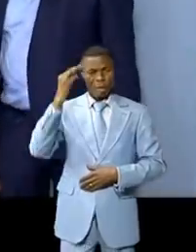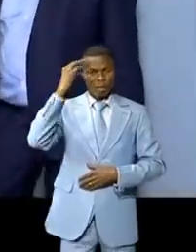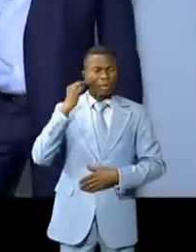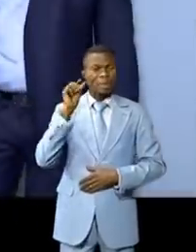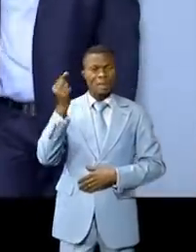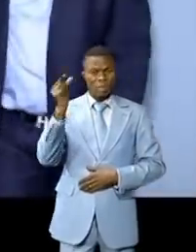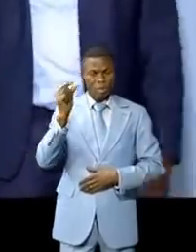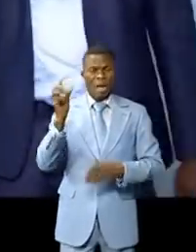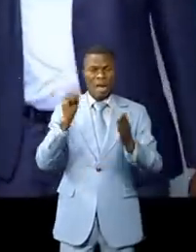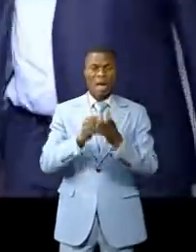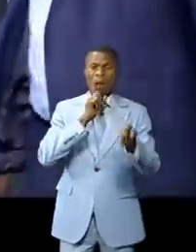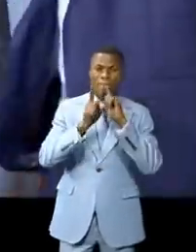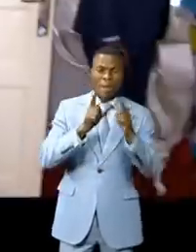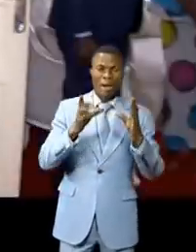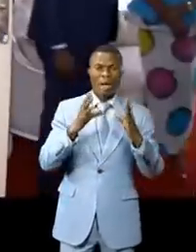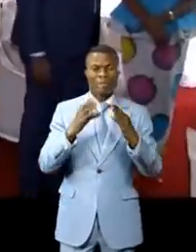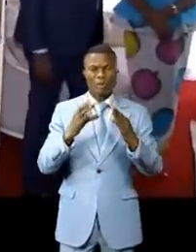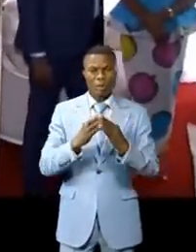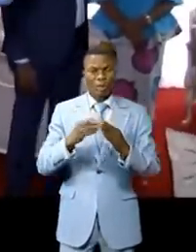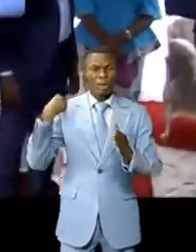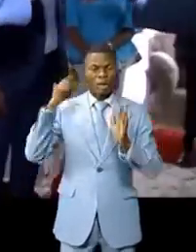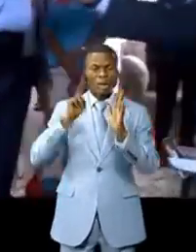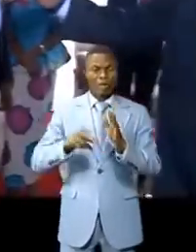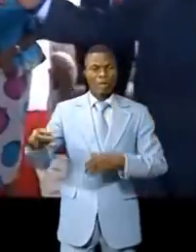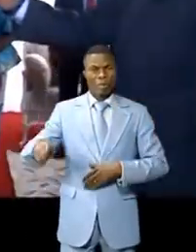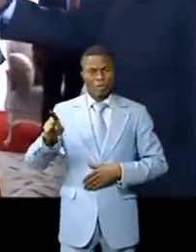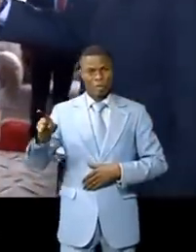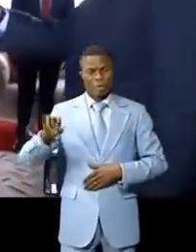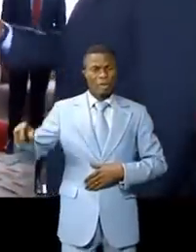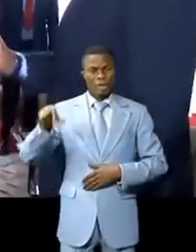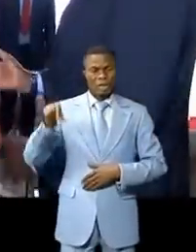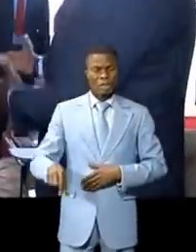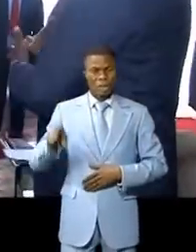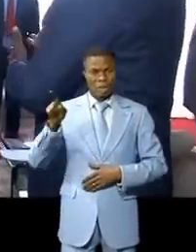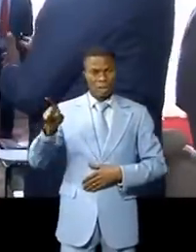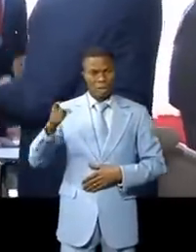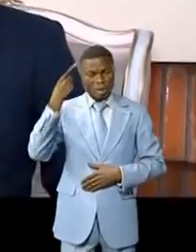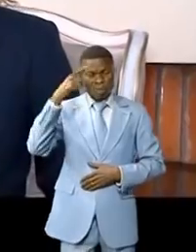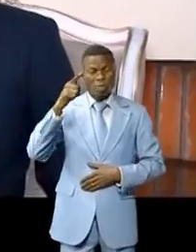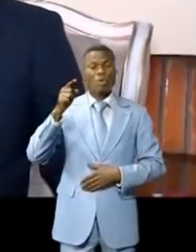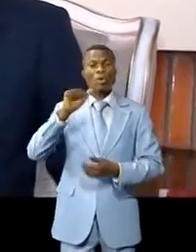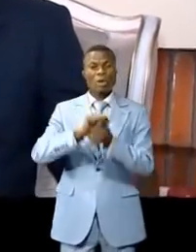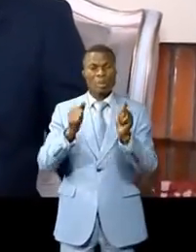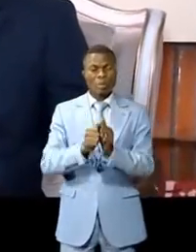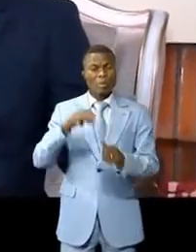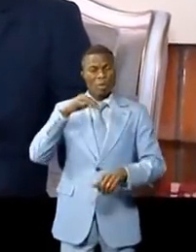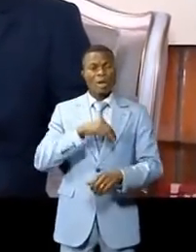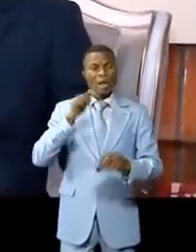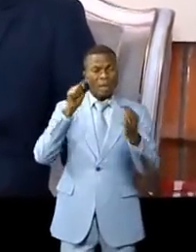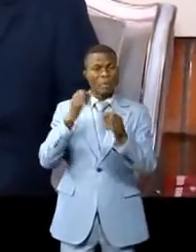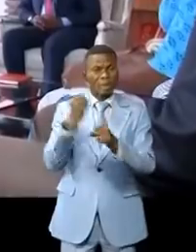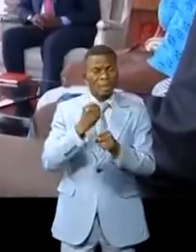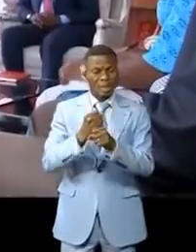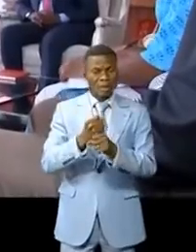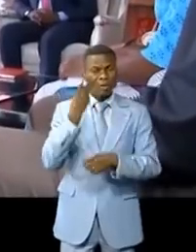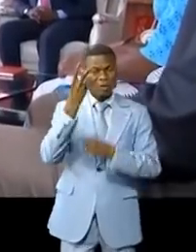Mines s'est entretenue également avec le gouverneur de province, Jacques Kiabula Katwe, sur l'objectif de sa mission qui porte